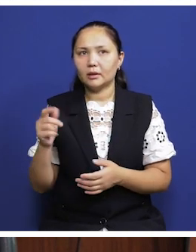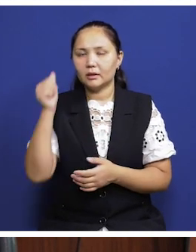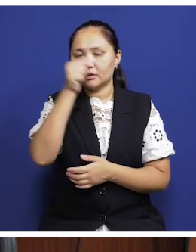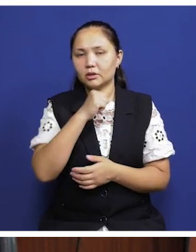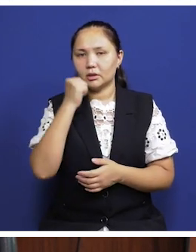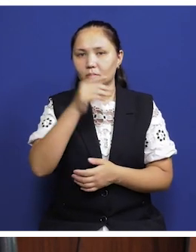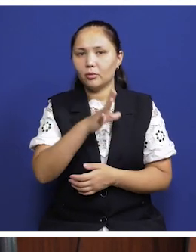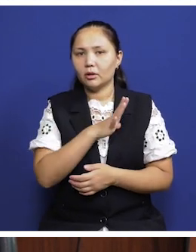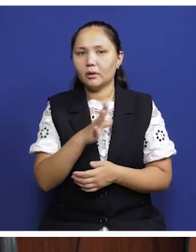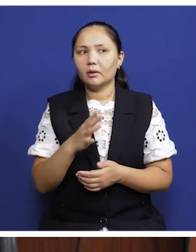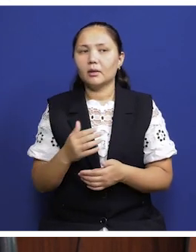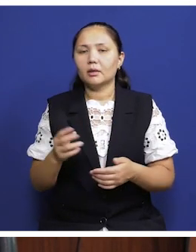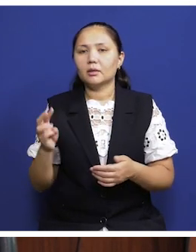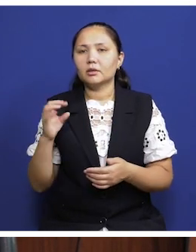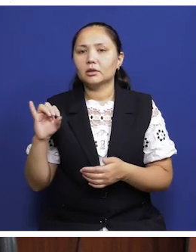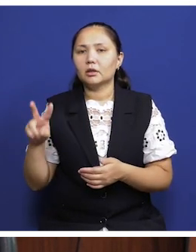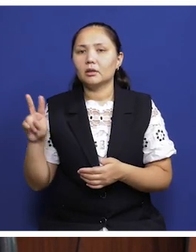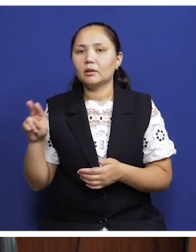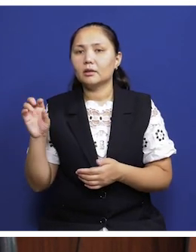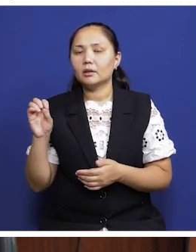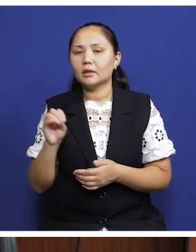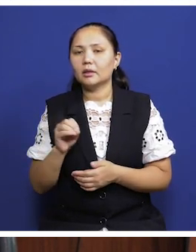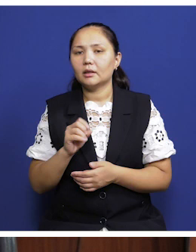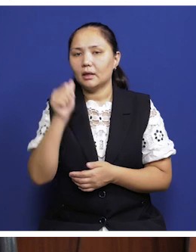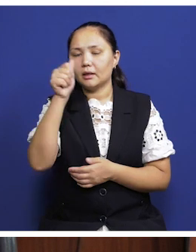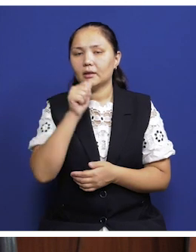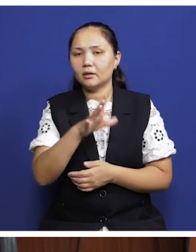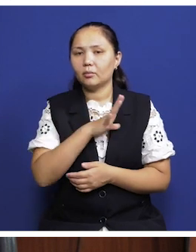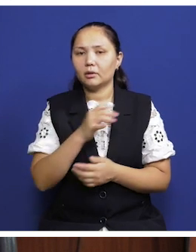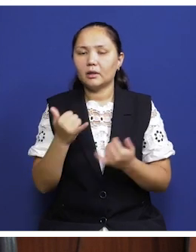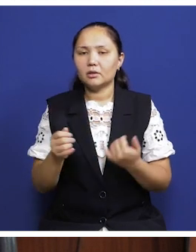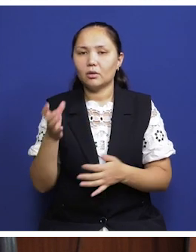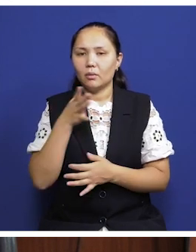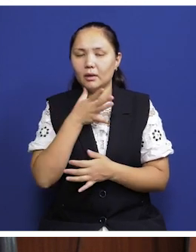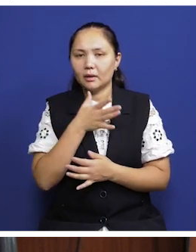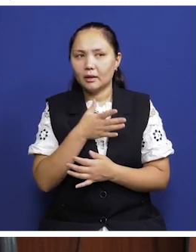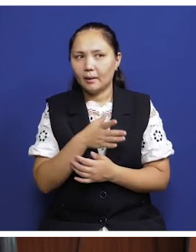болды толып отыр осы шілде айында. Қазіргі таңға дейін енді